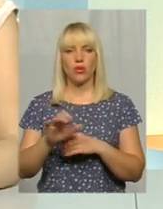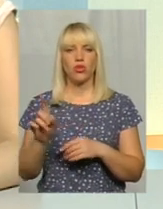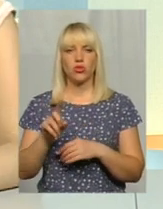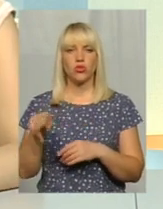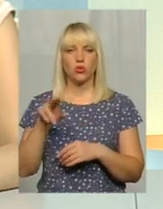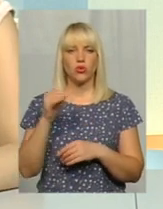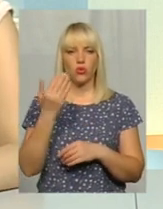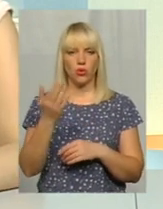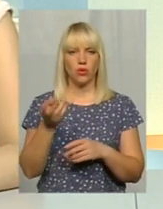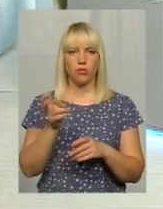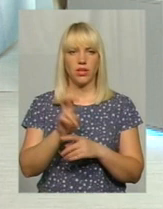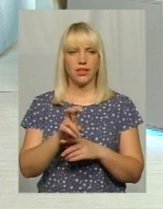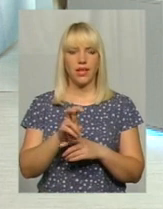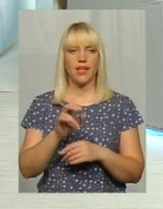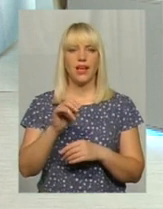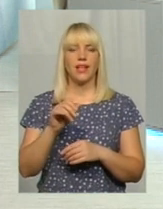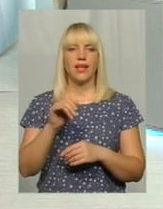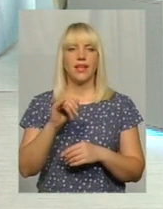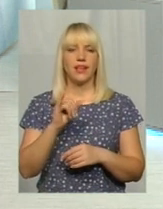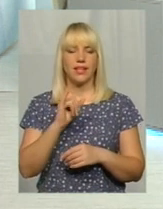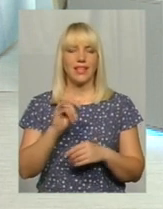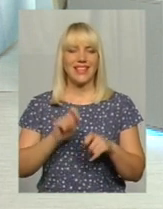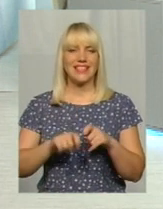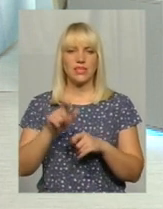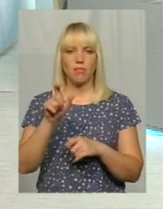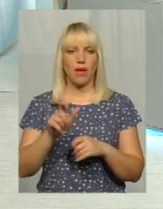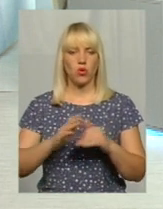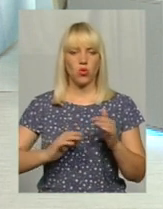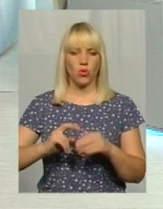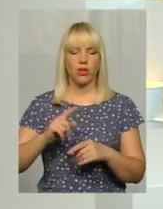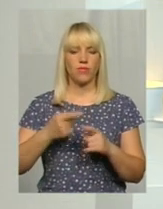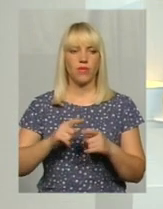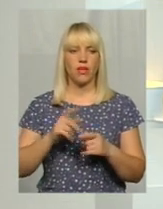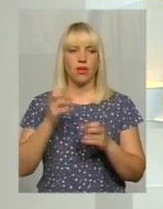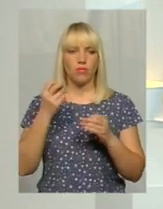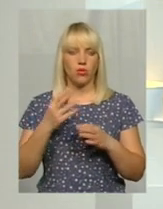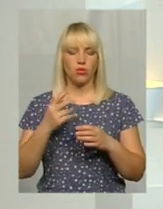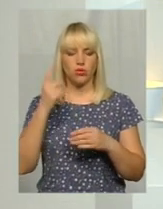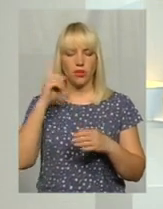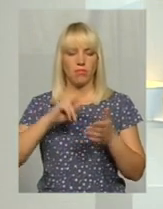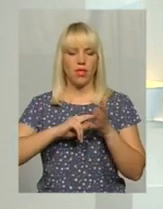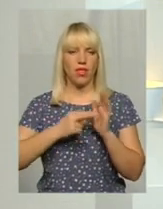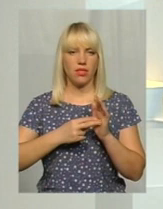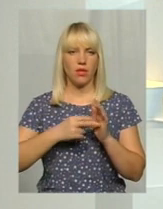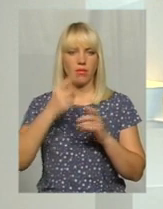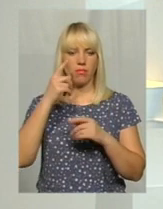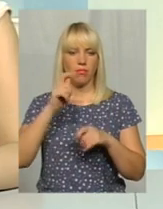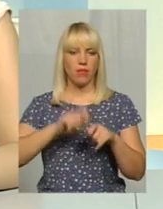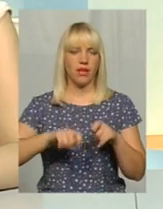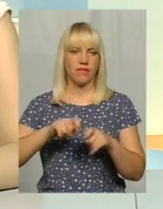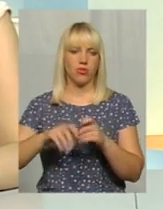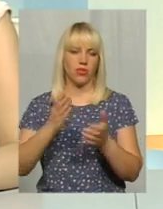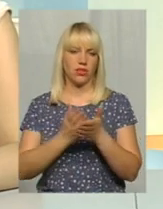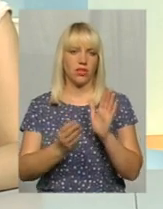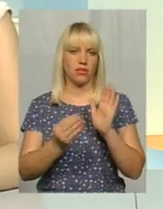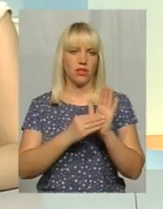інспектор. Оператор ринку знає, що він є в плані перевірок і все. І ніяких повідомлень, попереджень про те, що будьте